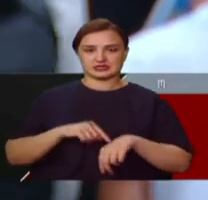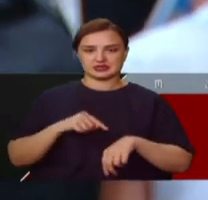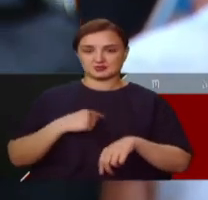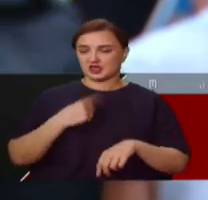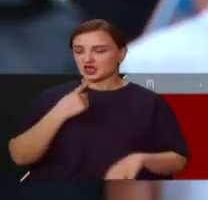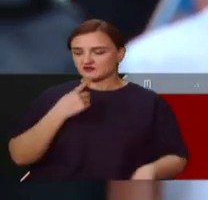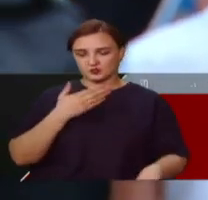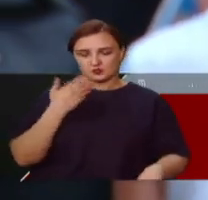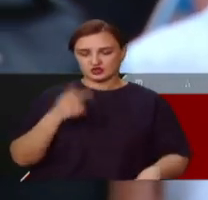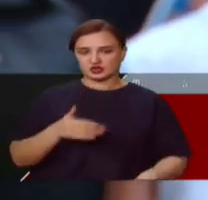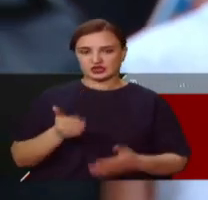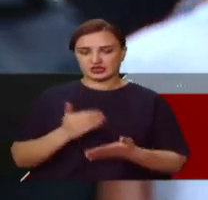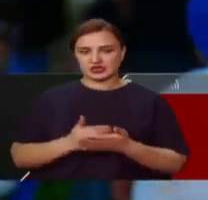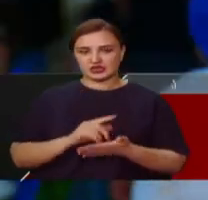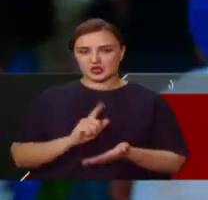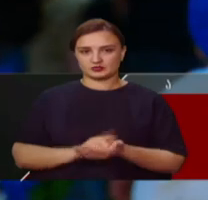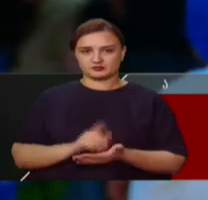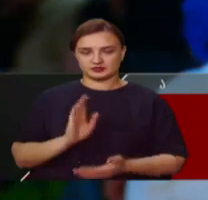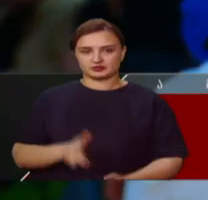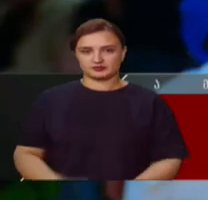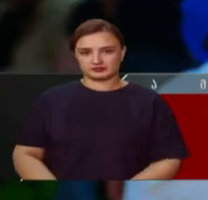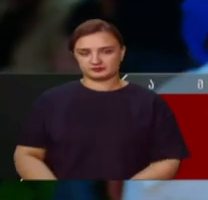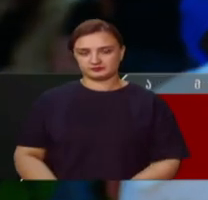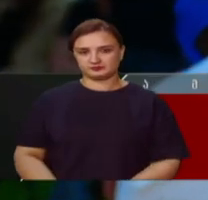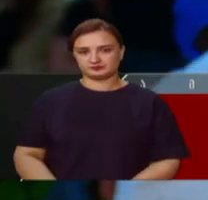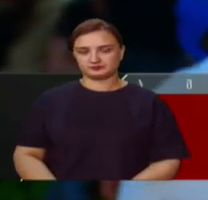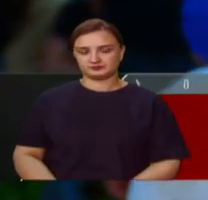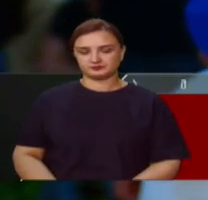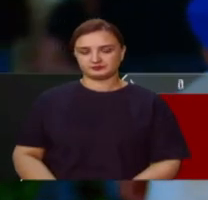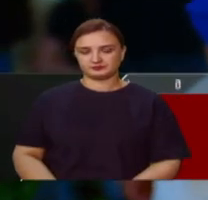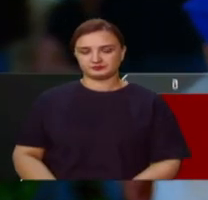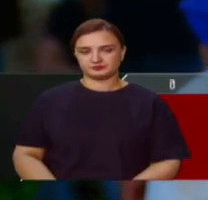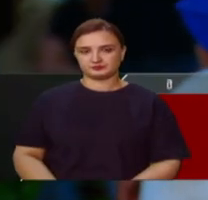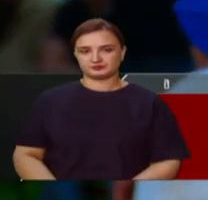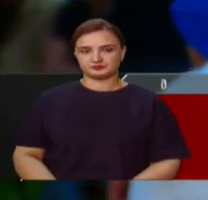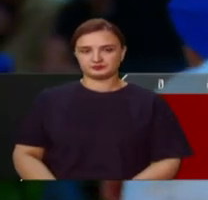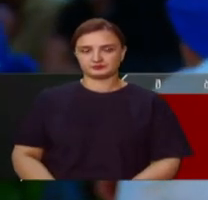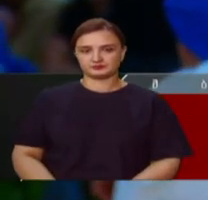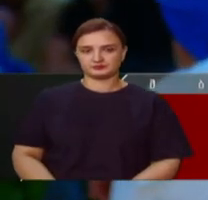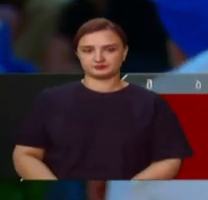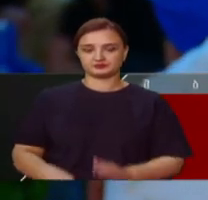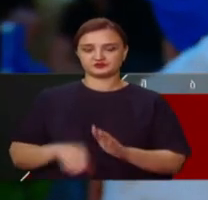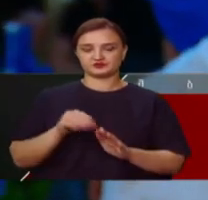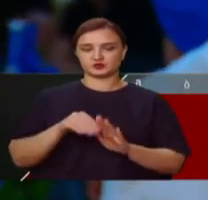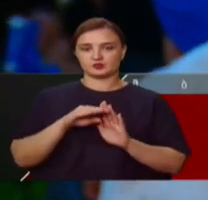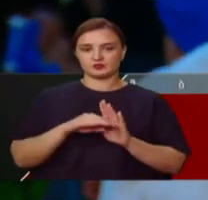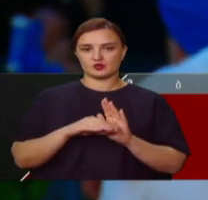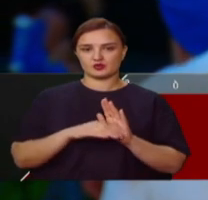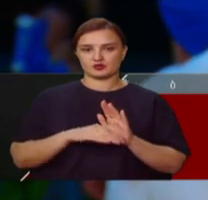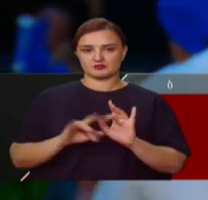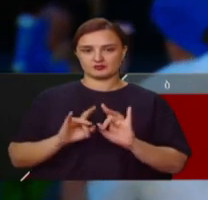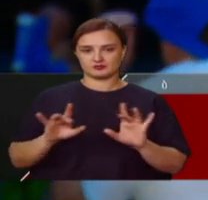ar mepareba ro es shedegi autsobat dadgeba chven saarchevno programas vatsno